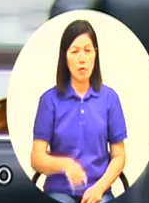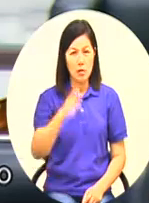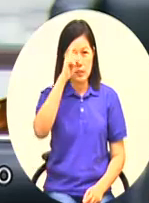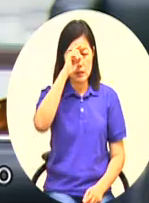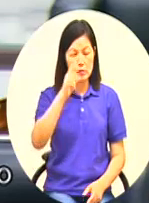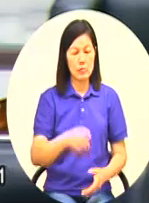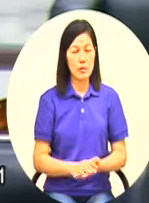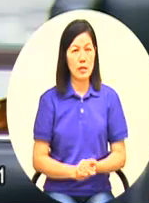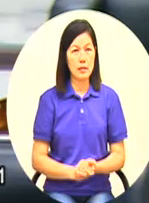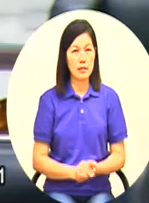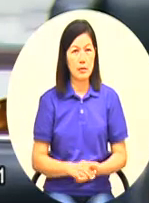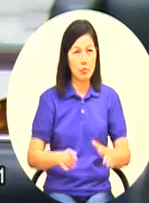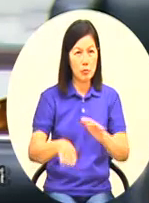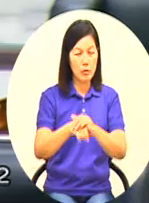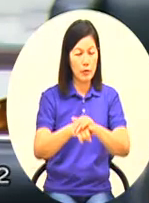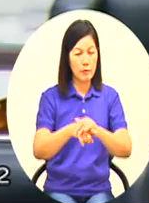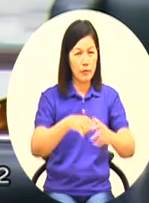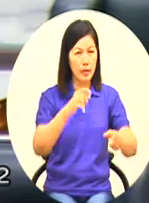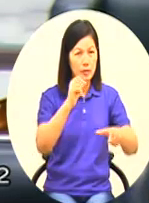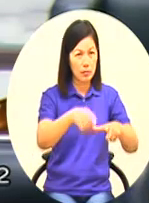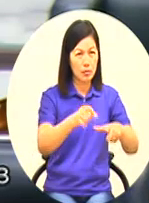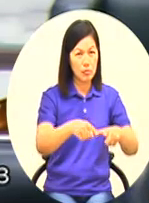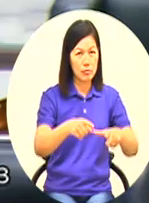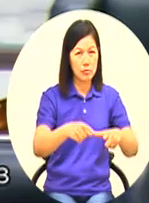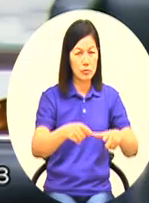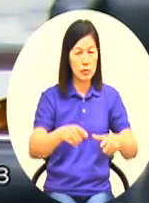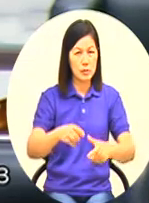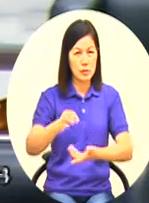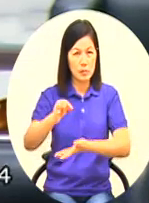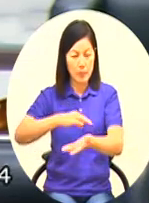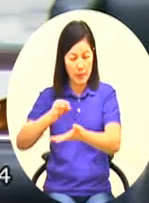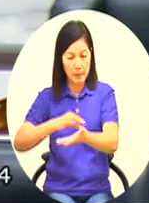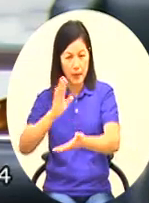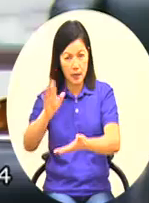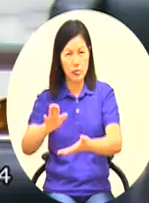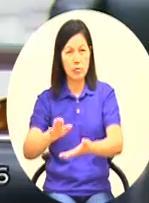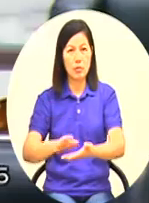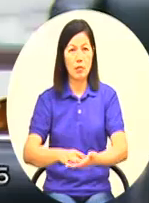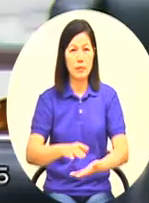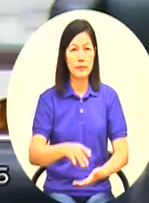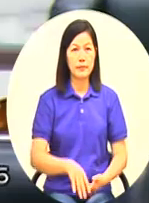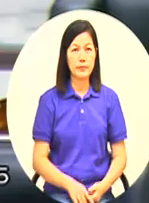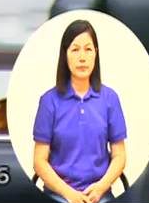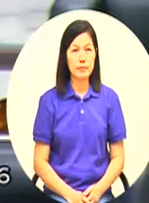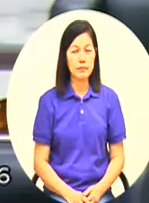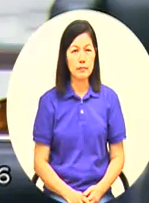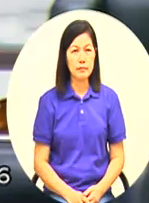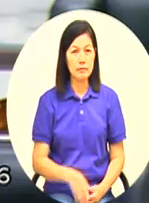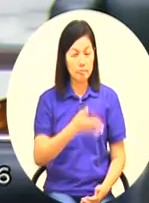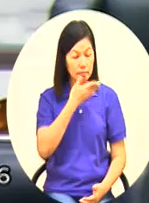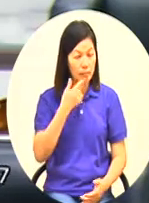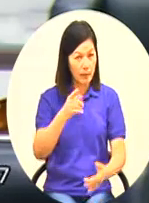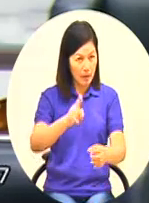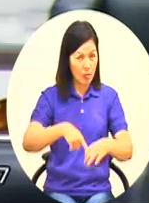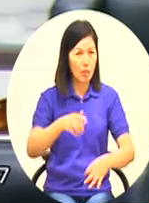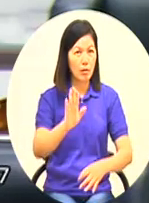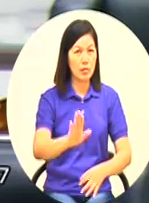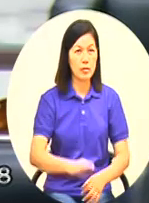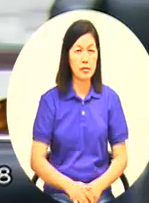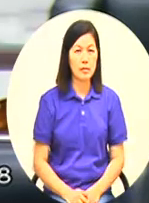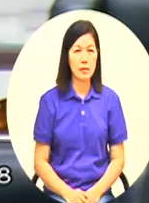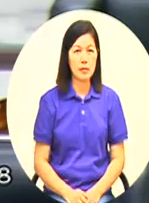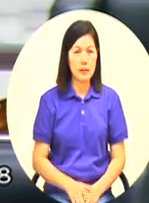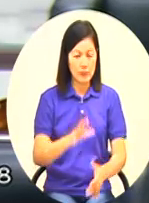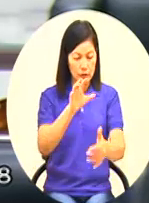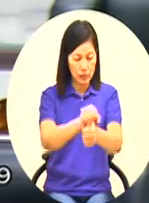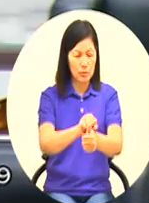者收取赃货图利哦，那今年上半年查赃破获